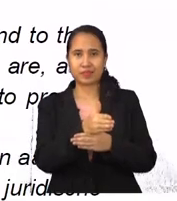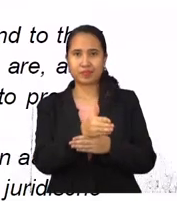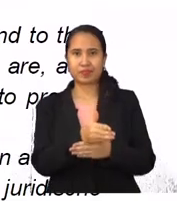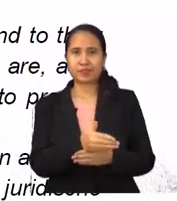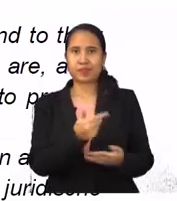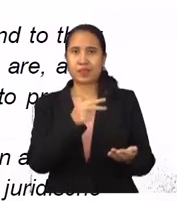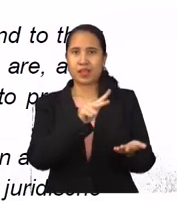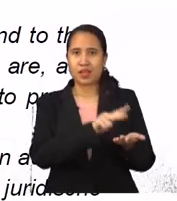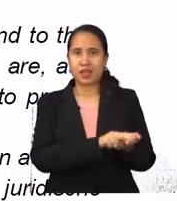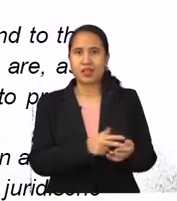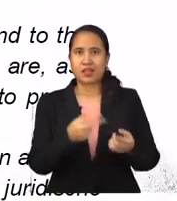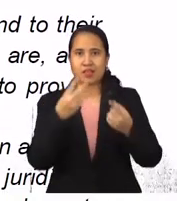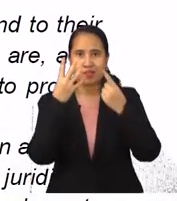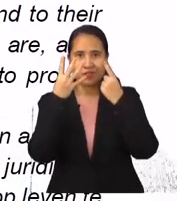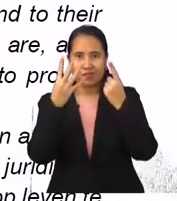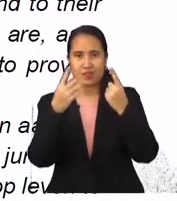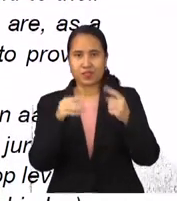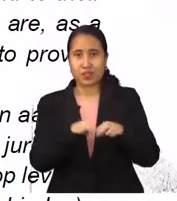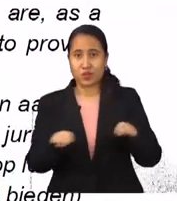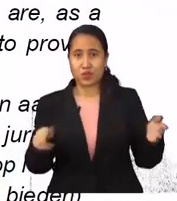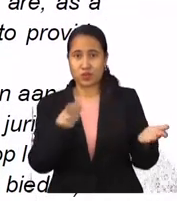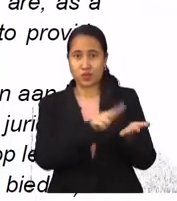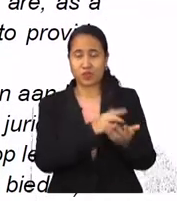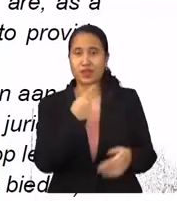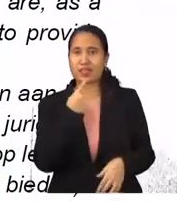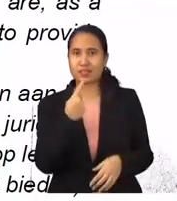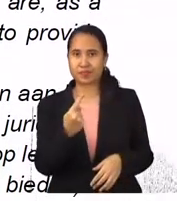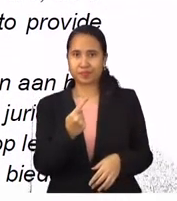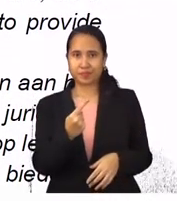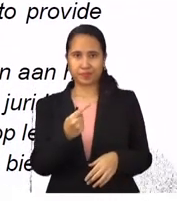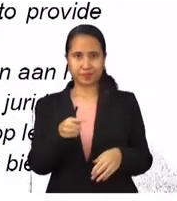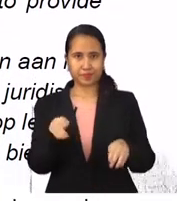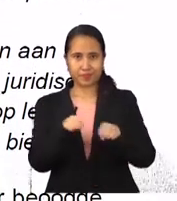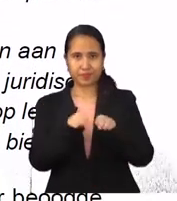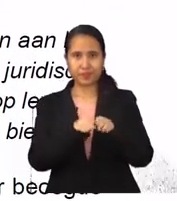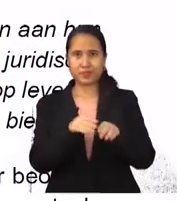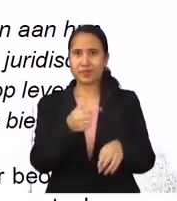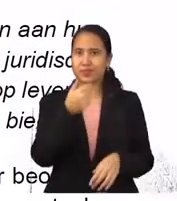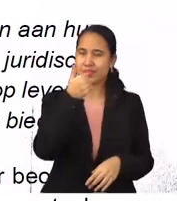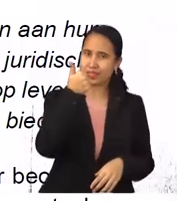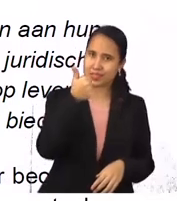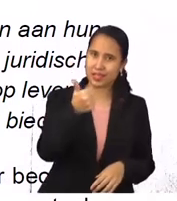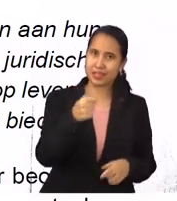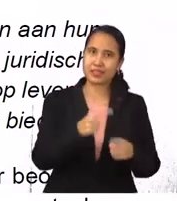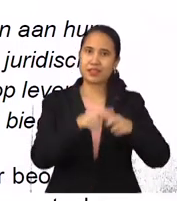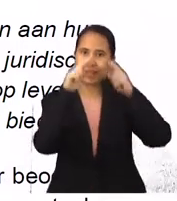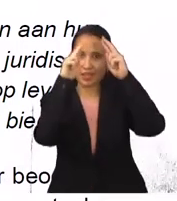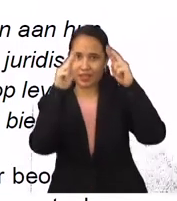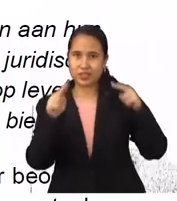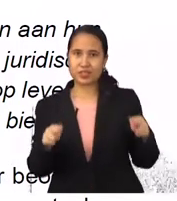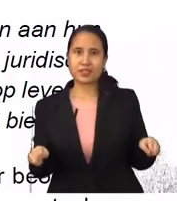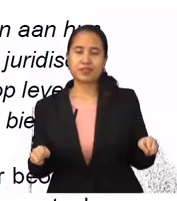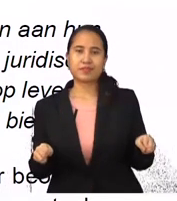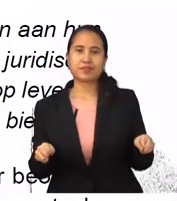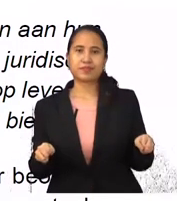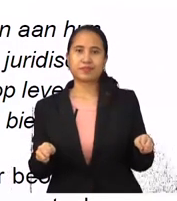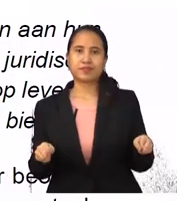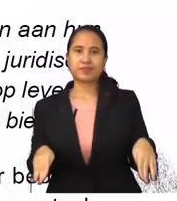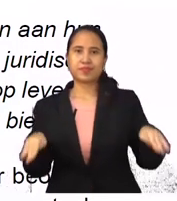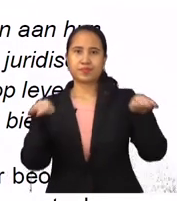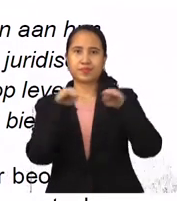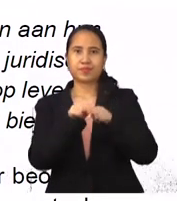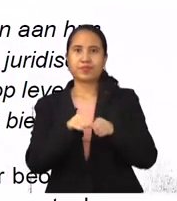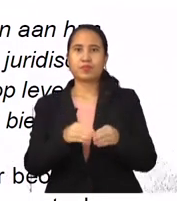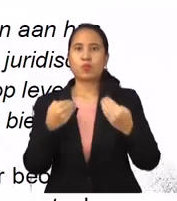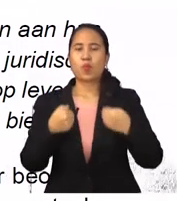14 grondwet geeft, in relatie tot de identieke artikelen 6 van het internationaal verdrag in zaken burger- en